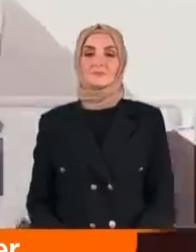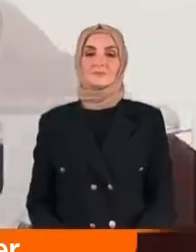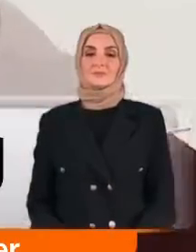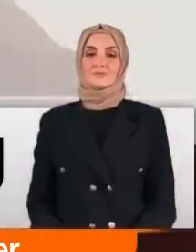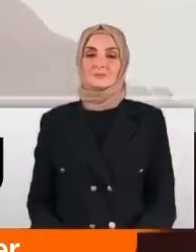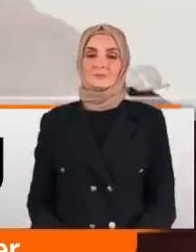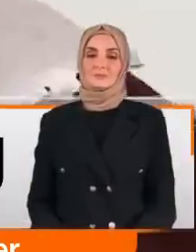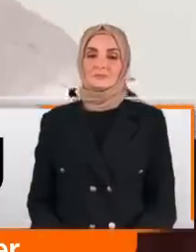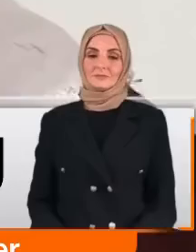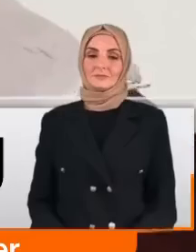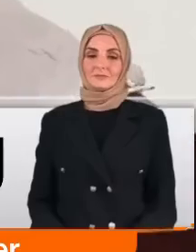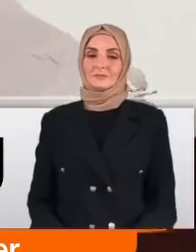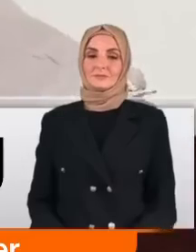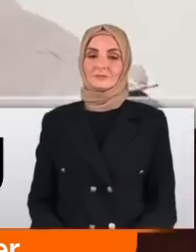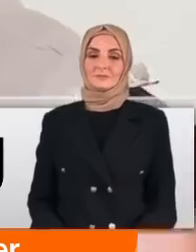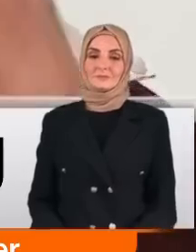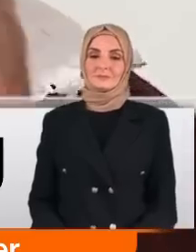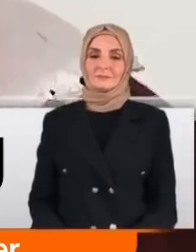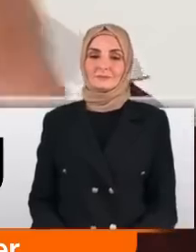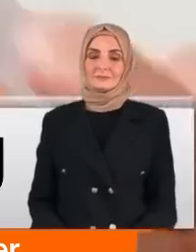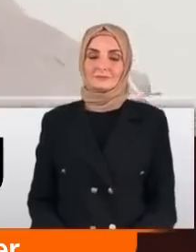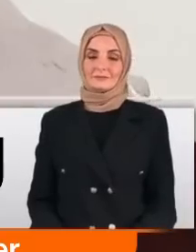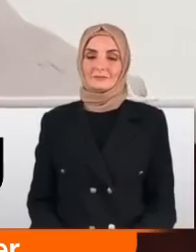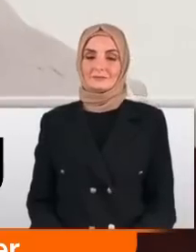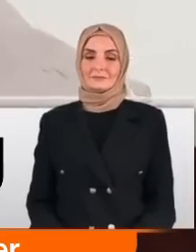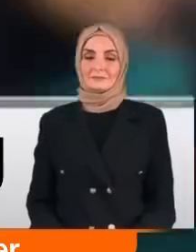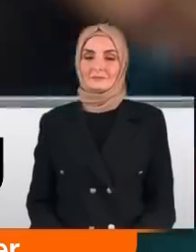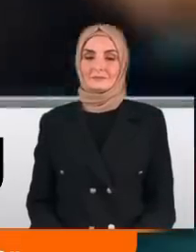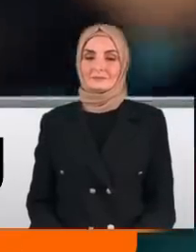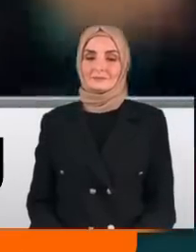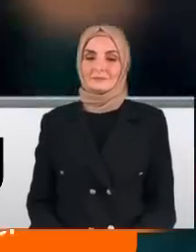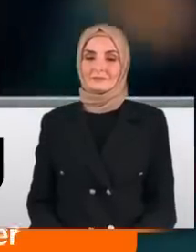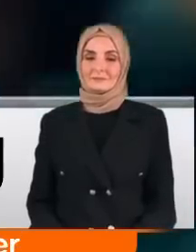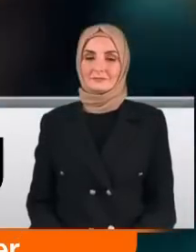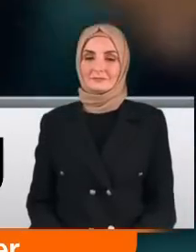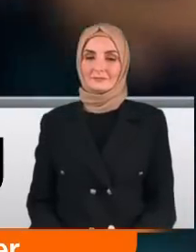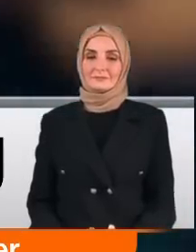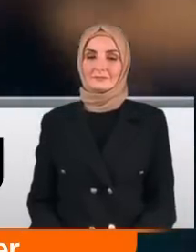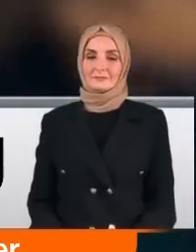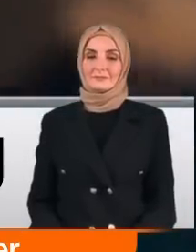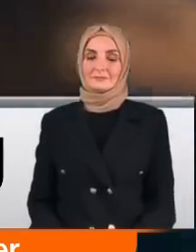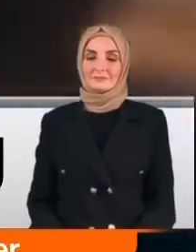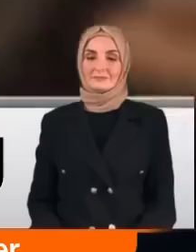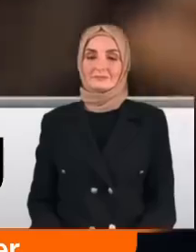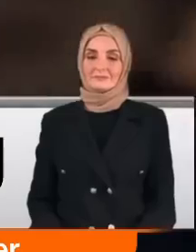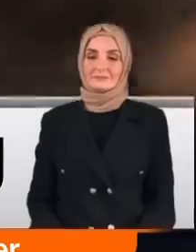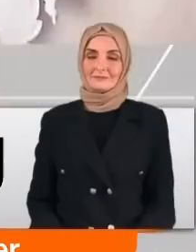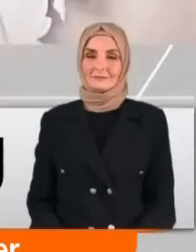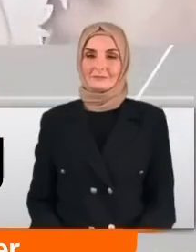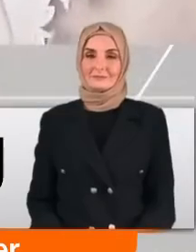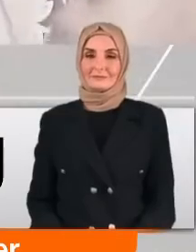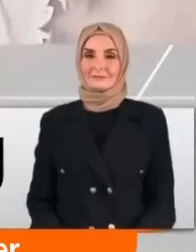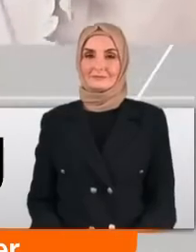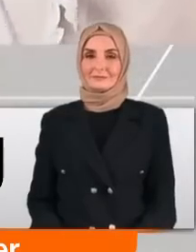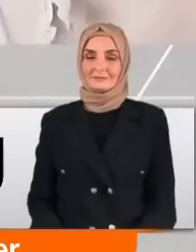liderimizdir. Yol verdiler, gitti kucakladık. O ben onu öptüm, birbirimi sevdik. Ben sana hastasıyım dedim.